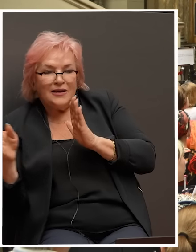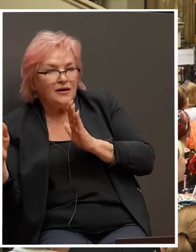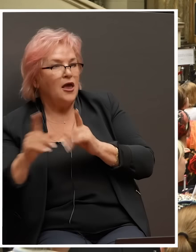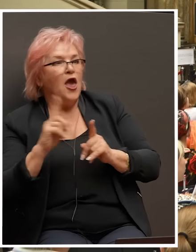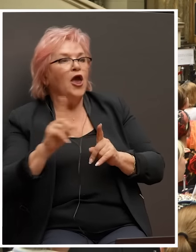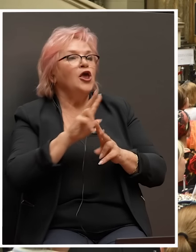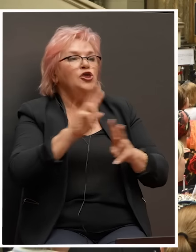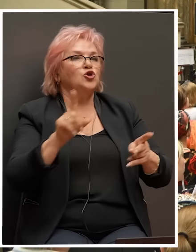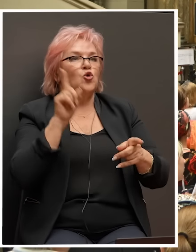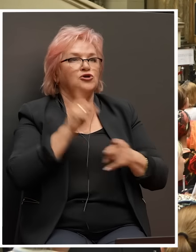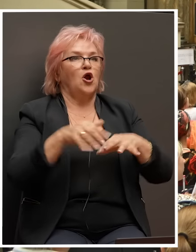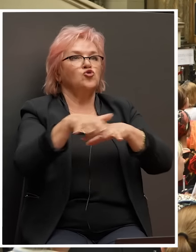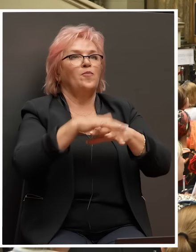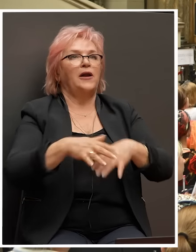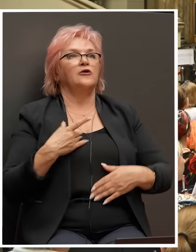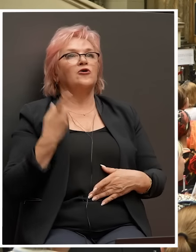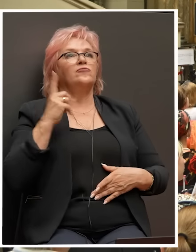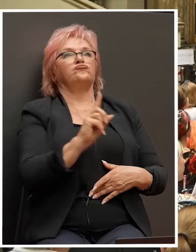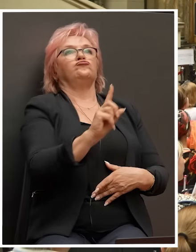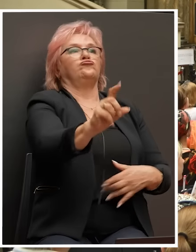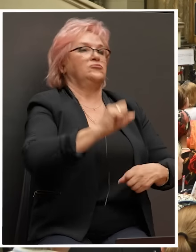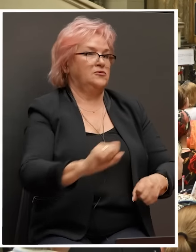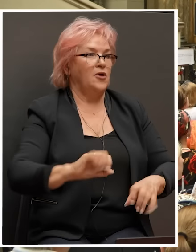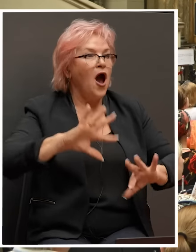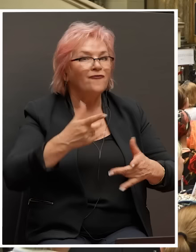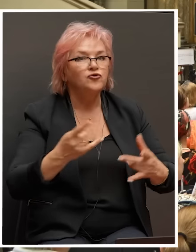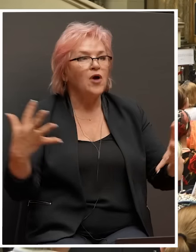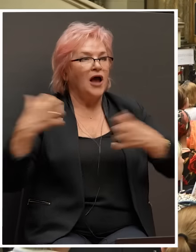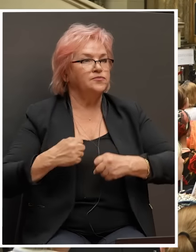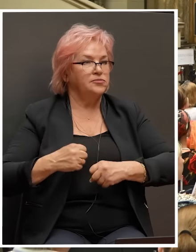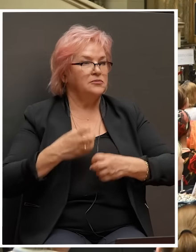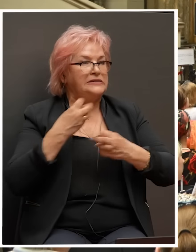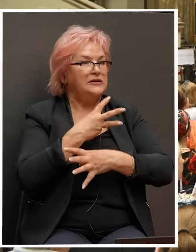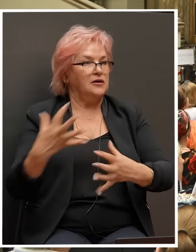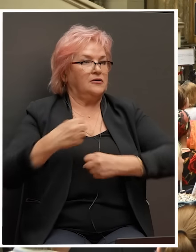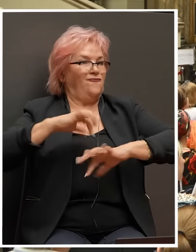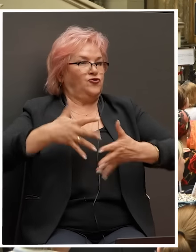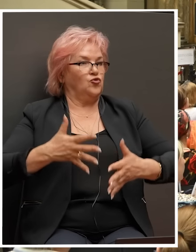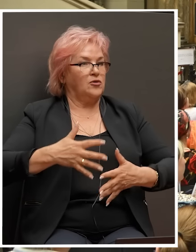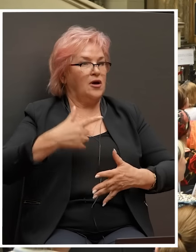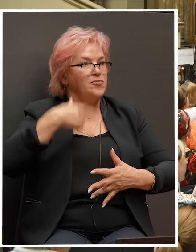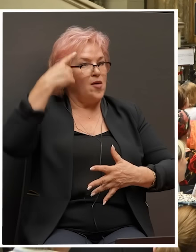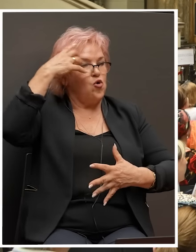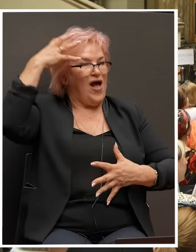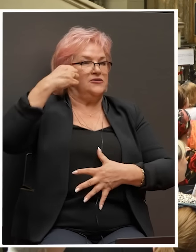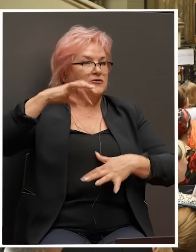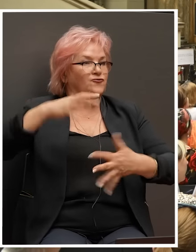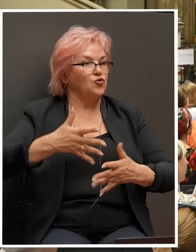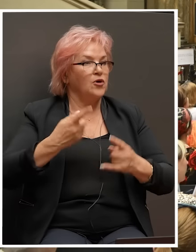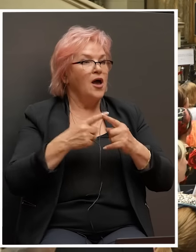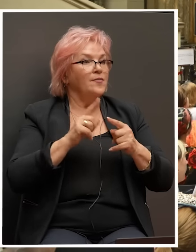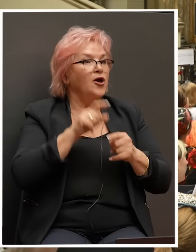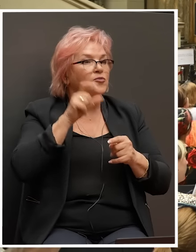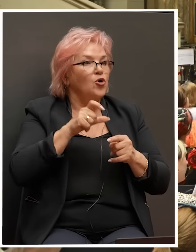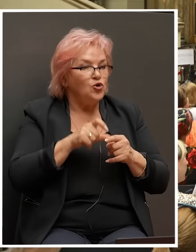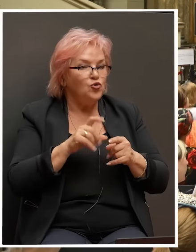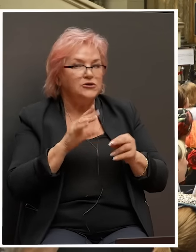не выпирается сразу на полянку. Это инстинкт. А вдруг там сейчас влезет бы тигр, башку оторвет. Поэтому